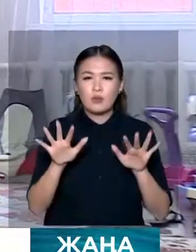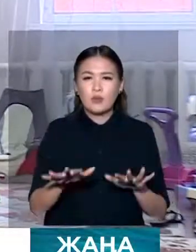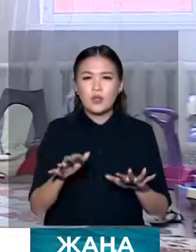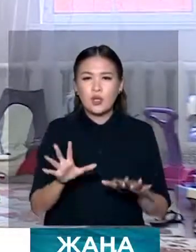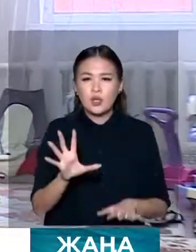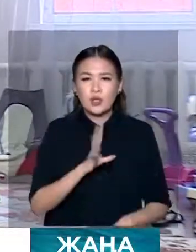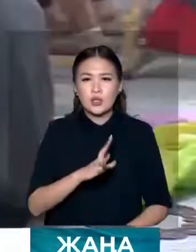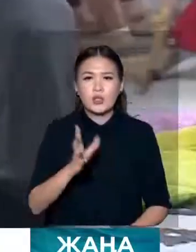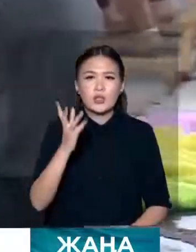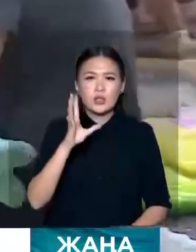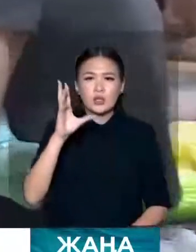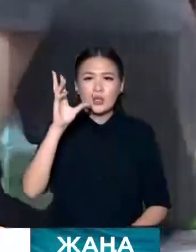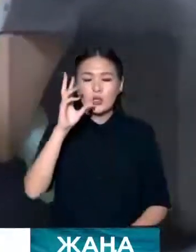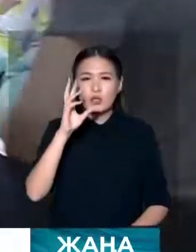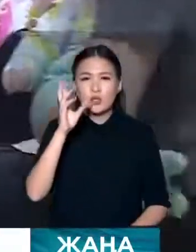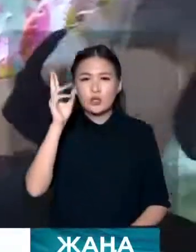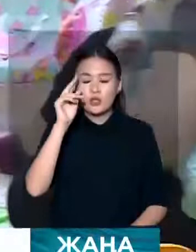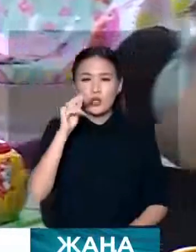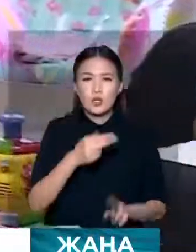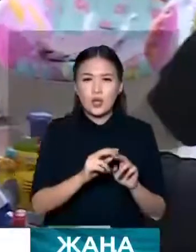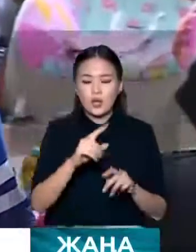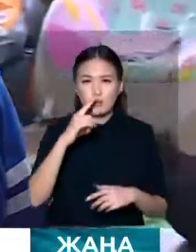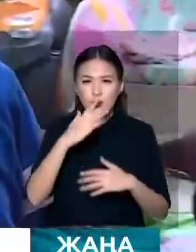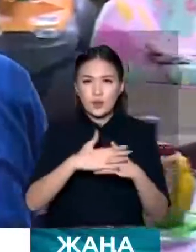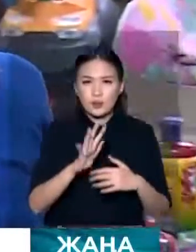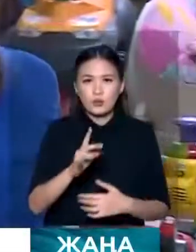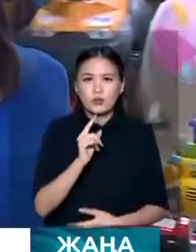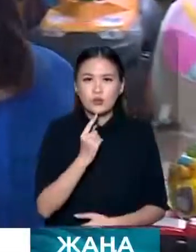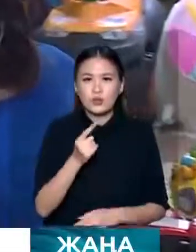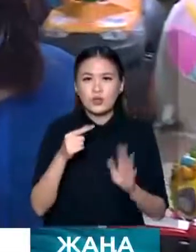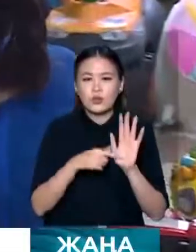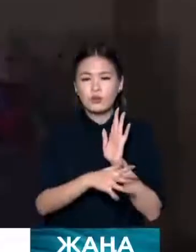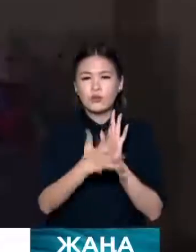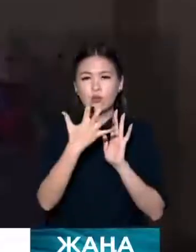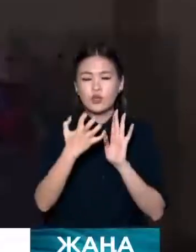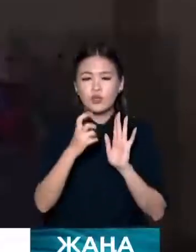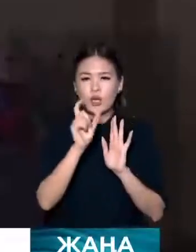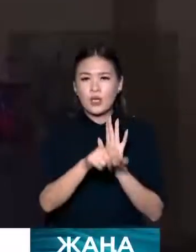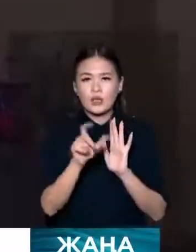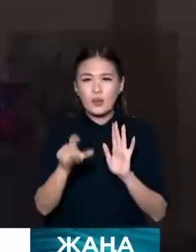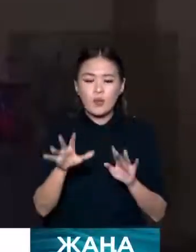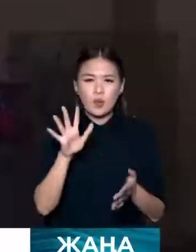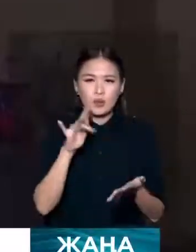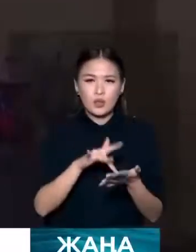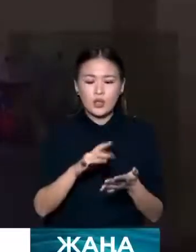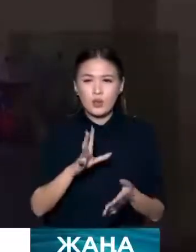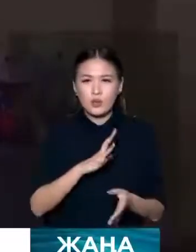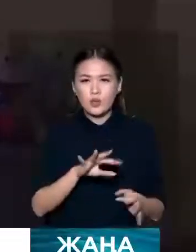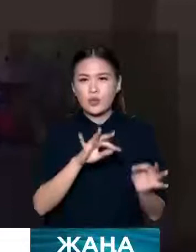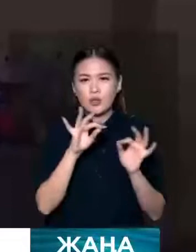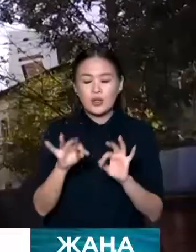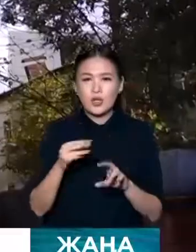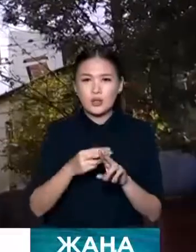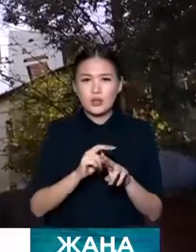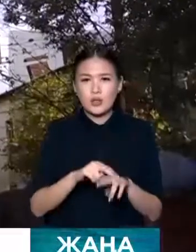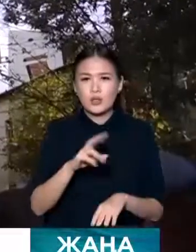санын көбейтуді де көздеп отыр үкімет. Биыл қиын жағдайға тап болған 7500 адам осындай орталықтарға орналастырылған. Өңірлерде олардың